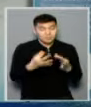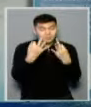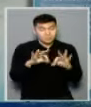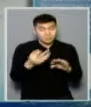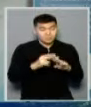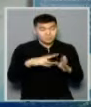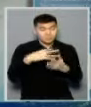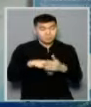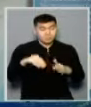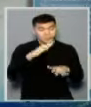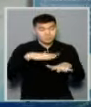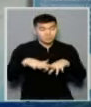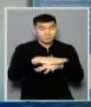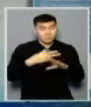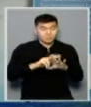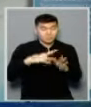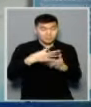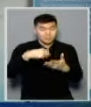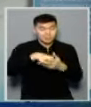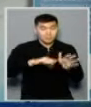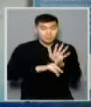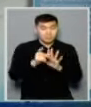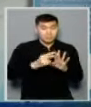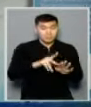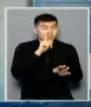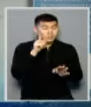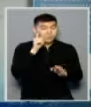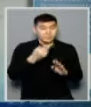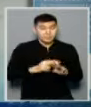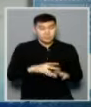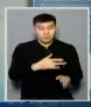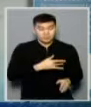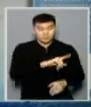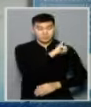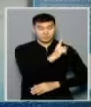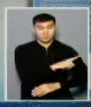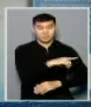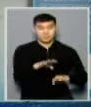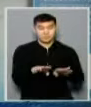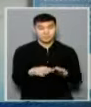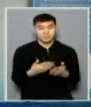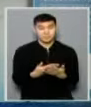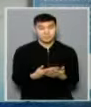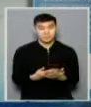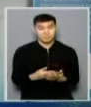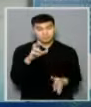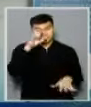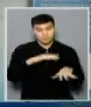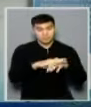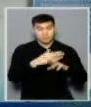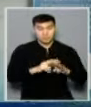егемендікті ары қарай жалғастыру, енді жас ұрпақтың бойында жігерлі күш қуат, елім